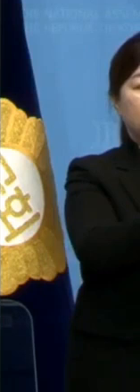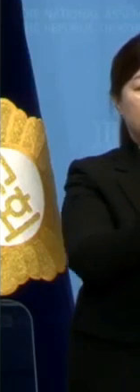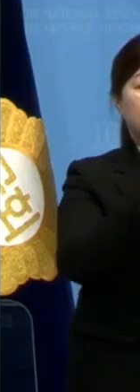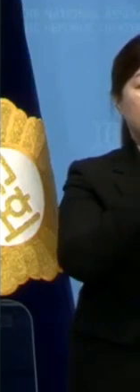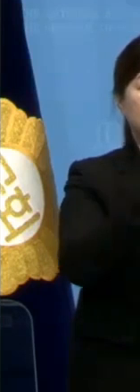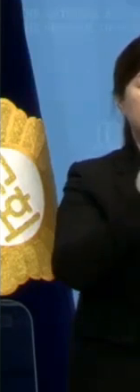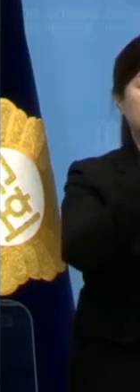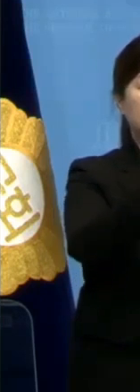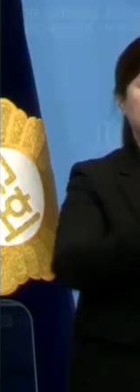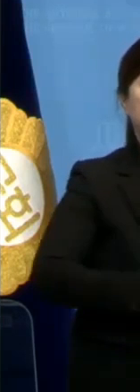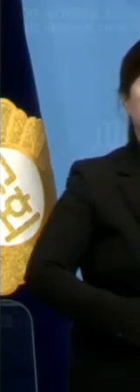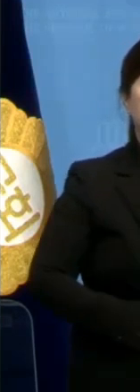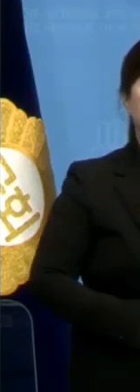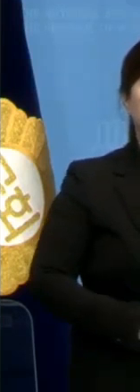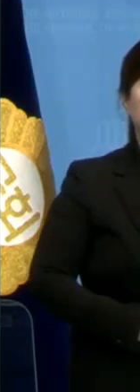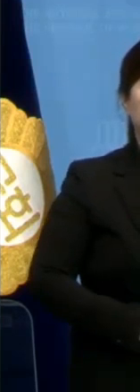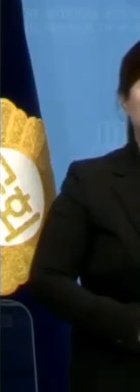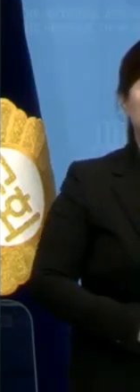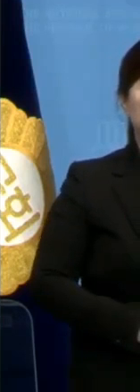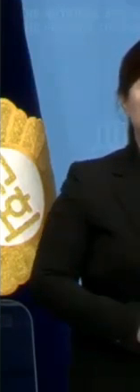말씀을 드리도록 하겠습니다.